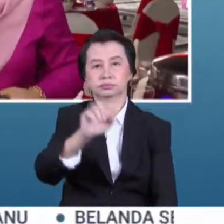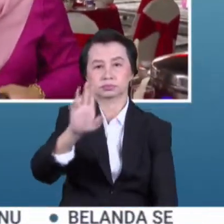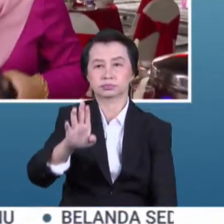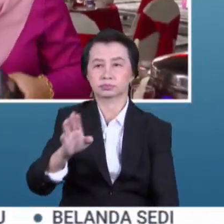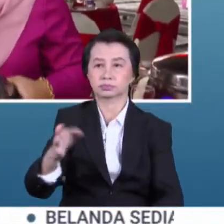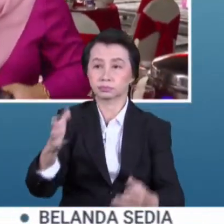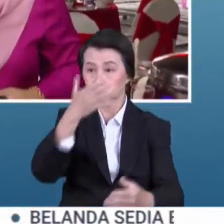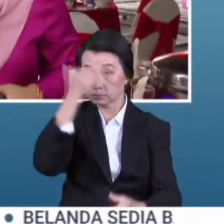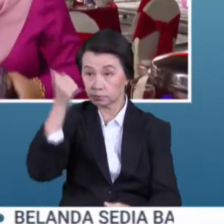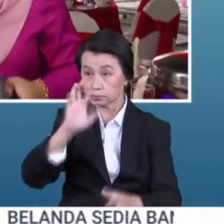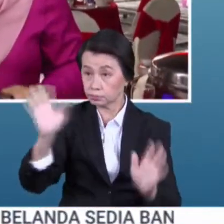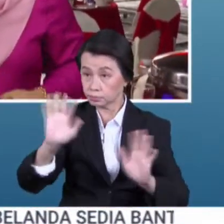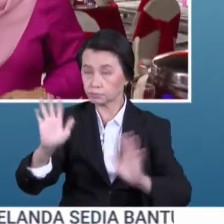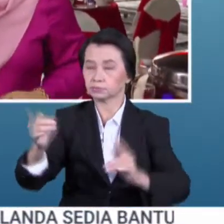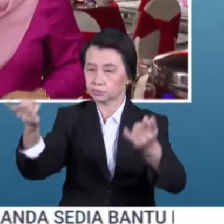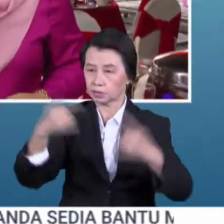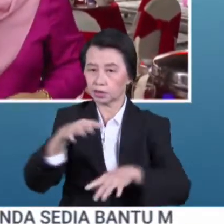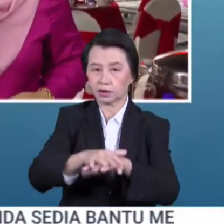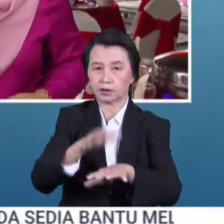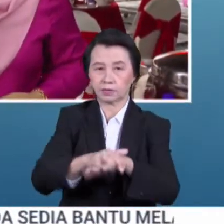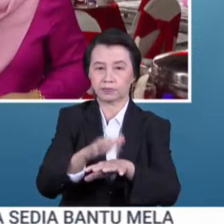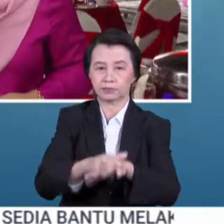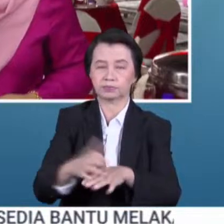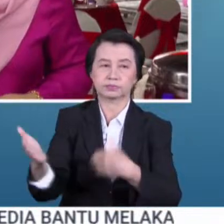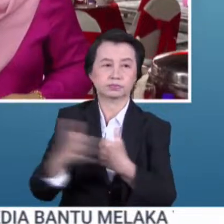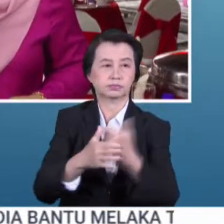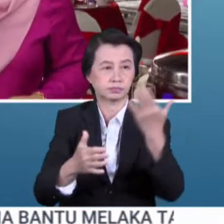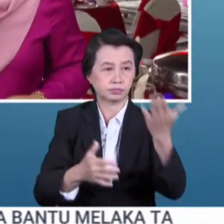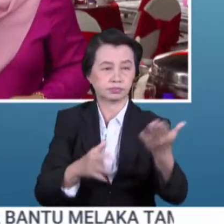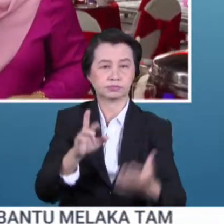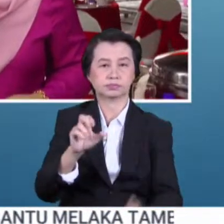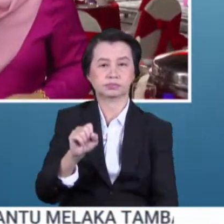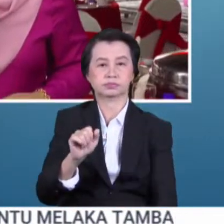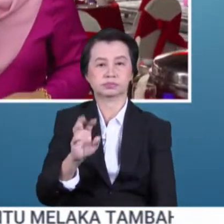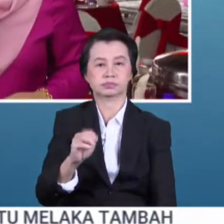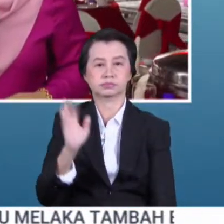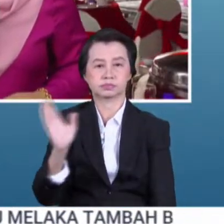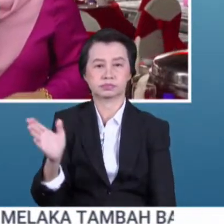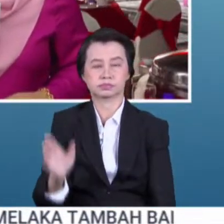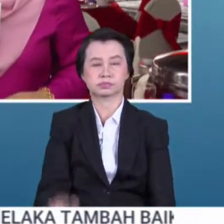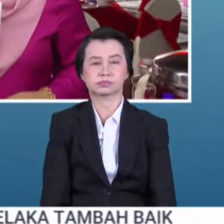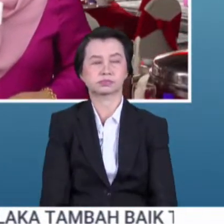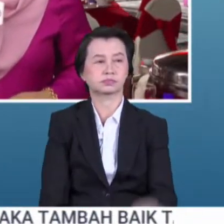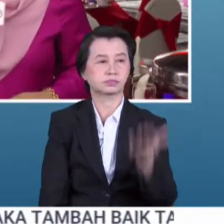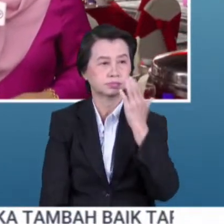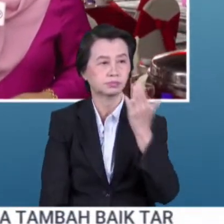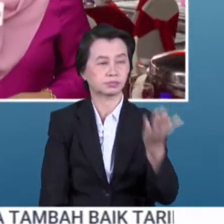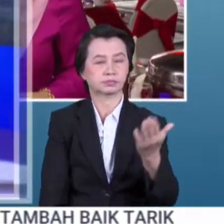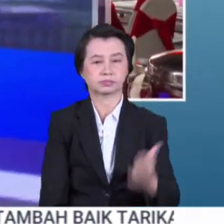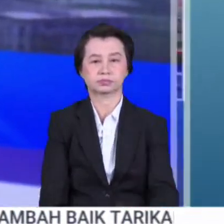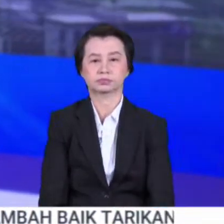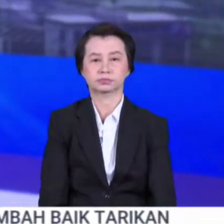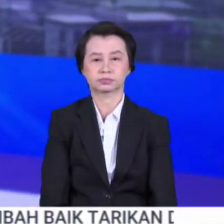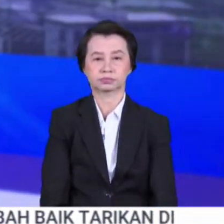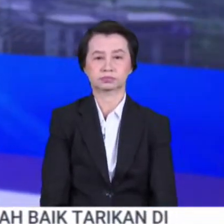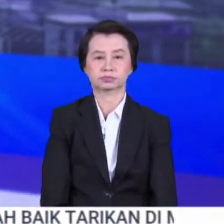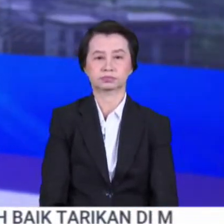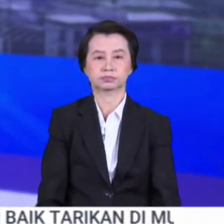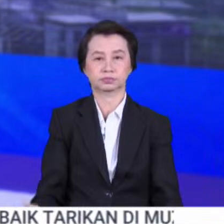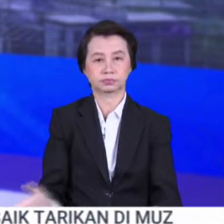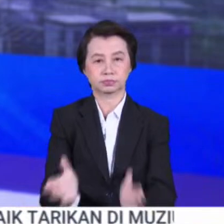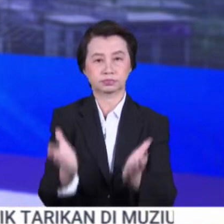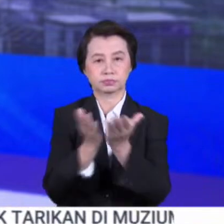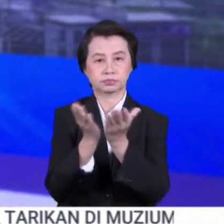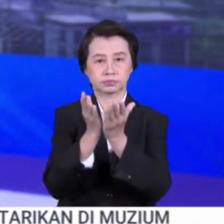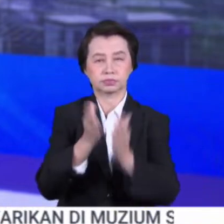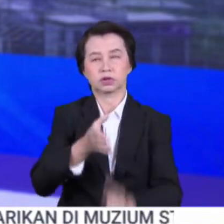datang beramai-ramai pada malam ini. Kembali kepada Sam, silakan. Baik, terima kasih Zana. Galak pelajar